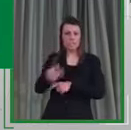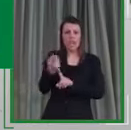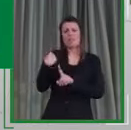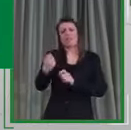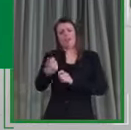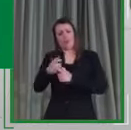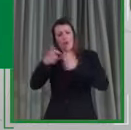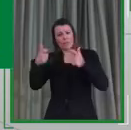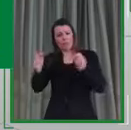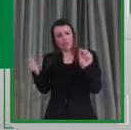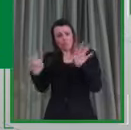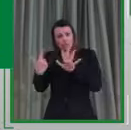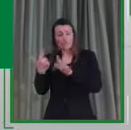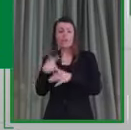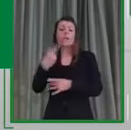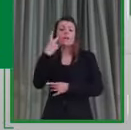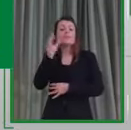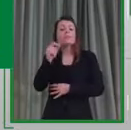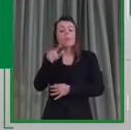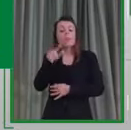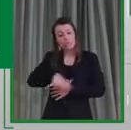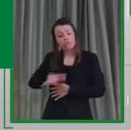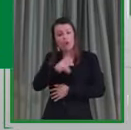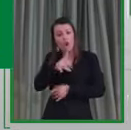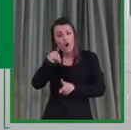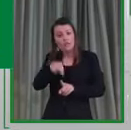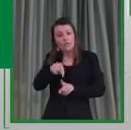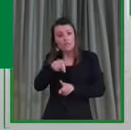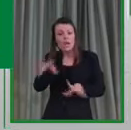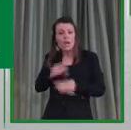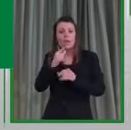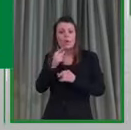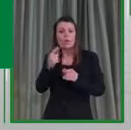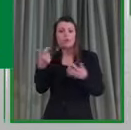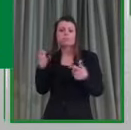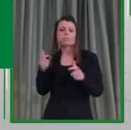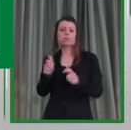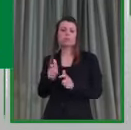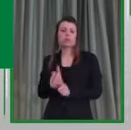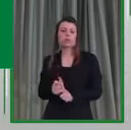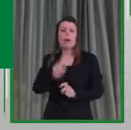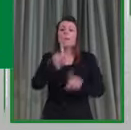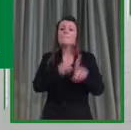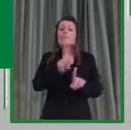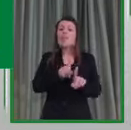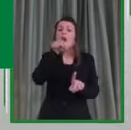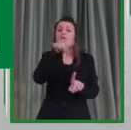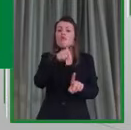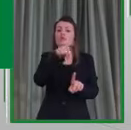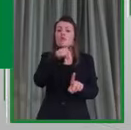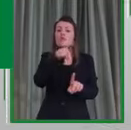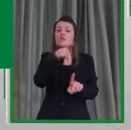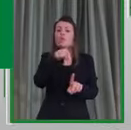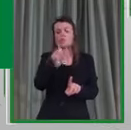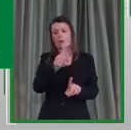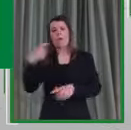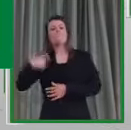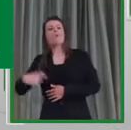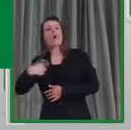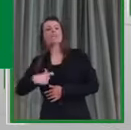vedete come nel lodigiano qui si sta veramente spegnendo milano monza